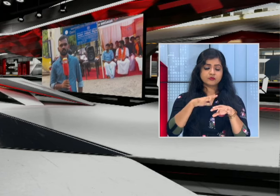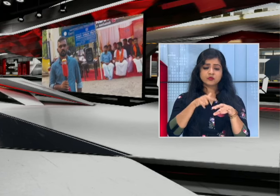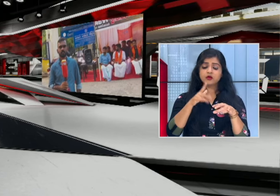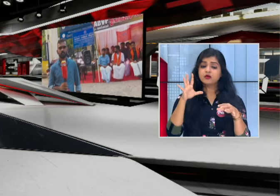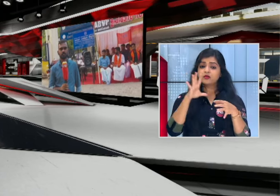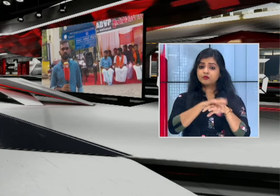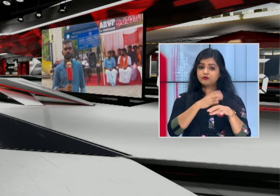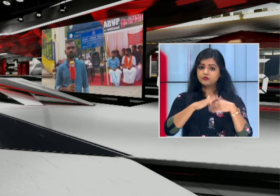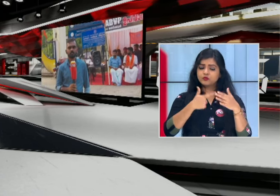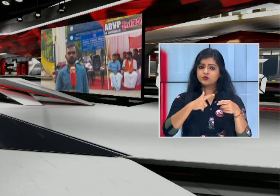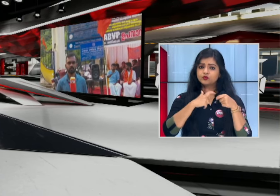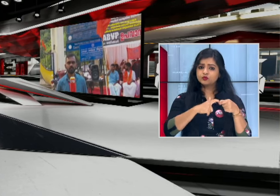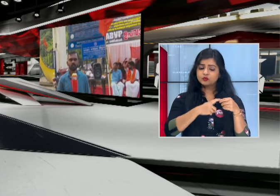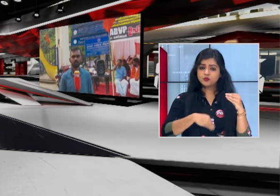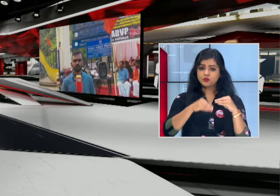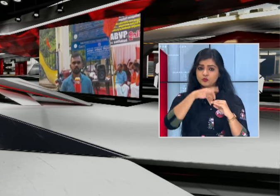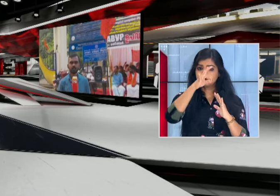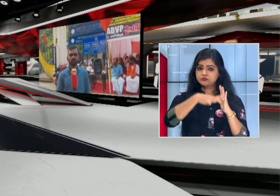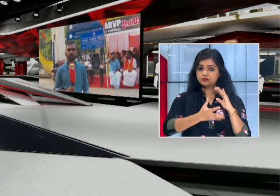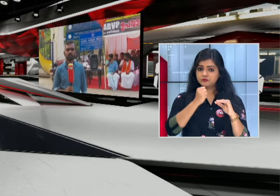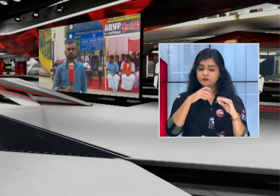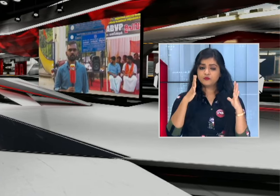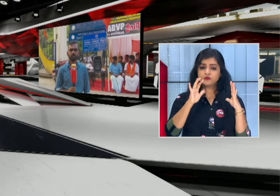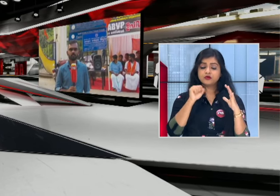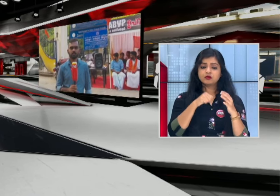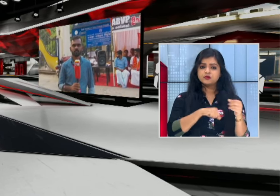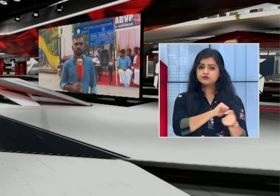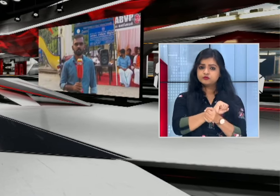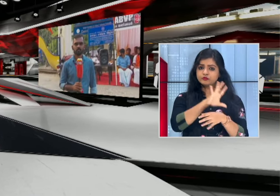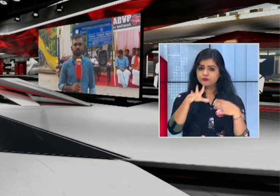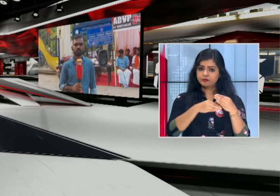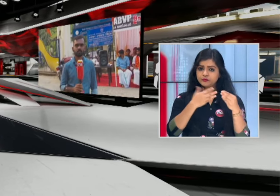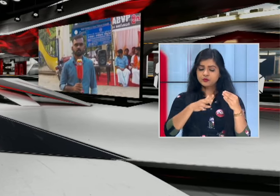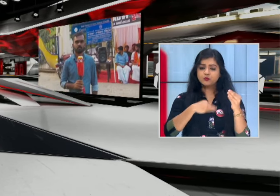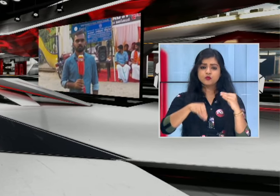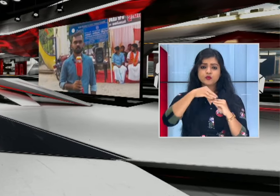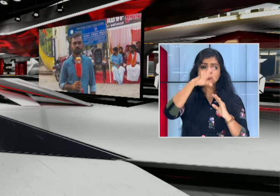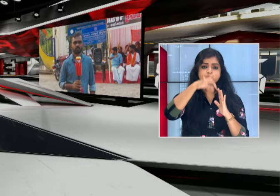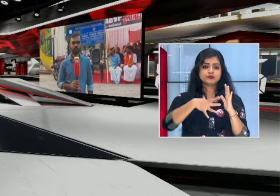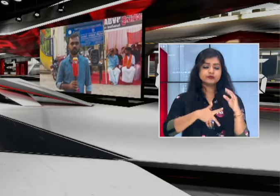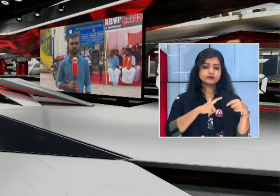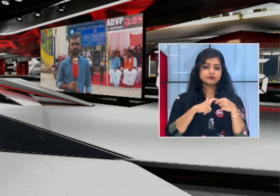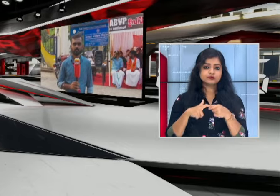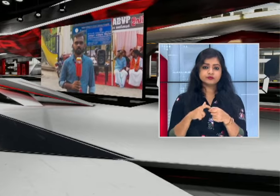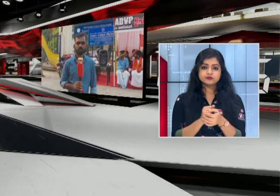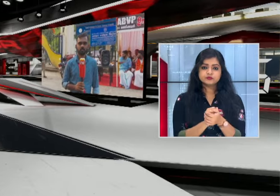കൂടുതൽ വിശദാംശങ്ങൾ പോലീസിന് തേടേണ്ടതുണ്ട്. നിലവിൽ അറസ്റ്റ് രേഖപ്പെടുത്തിയിട്ടുണ്ടല്ലോ, ഇത് സംബന്ധിച്ച മറ്റ് വിശദമായ വിവരങ്ങൾ എന്തൊക്കെ?